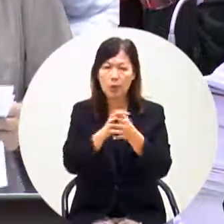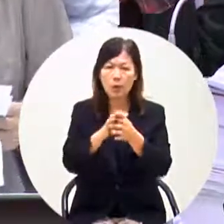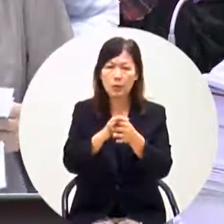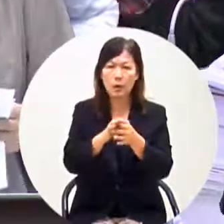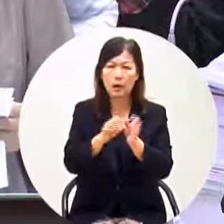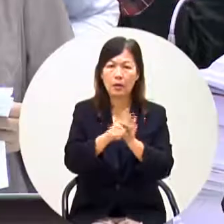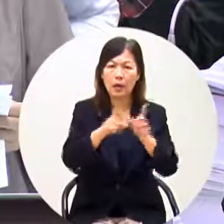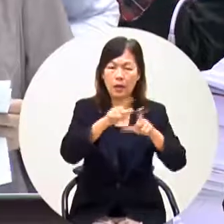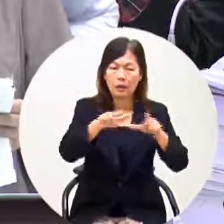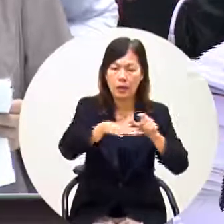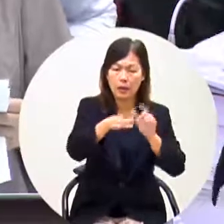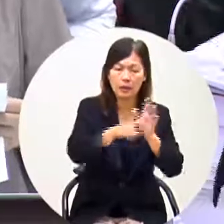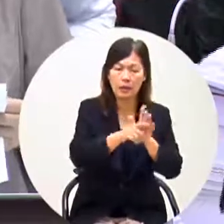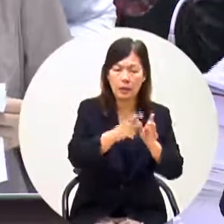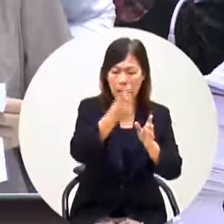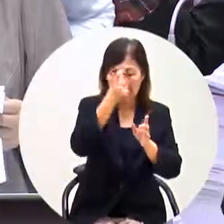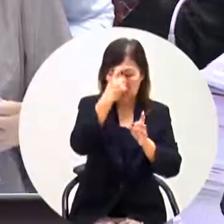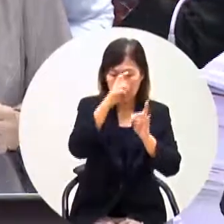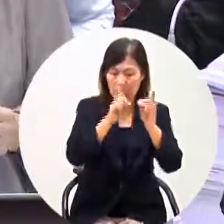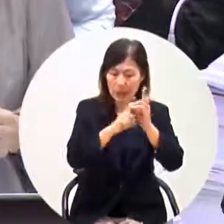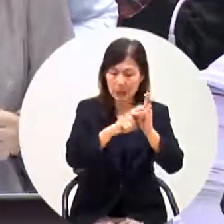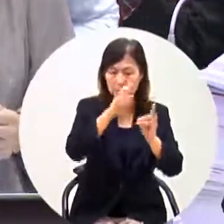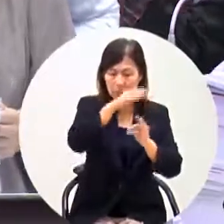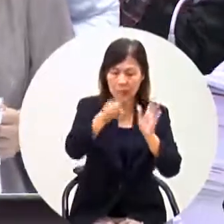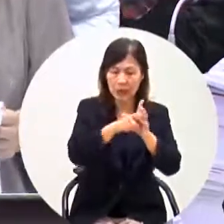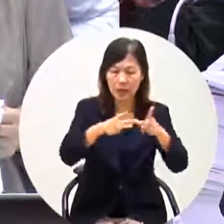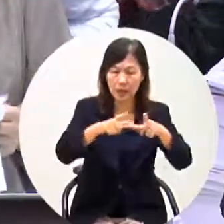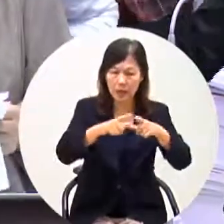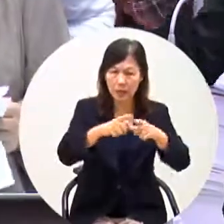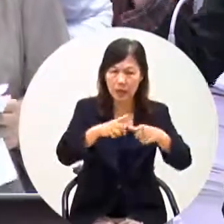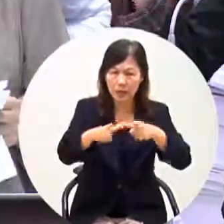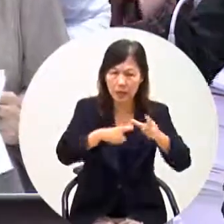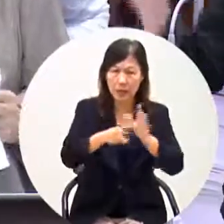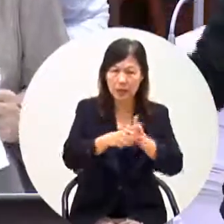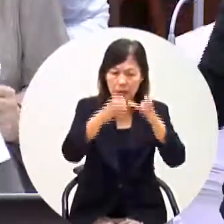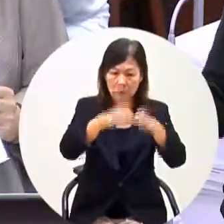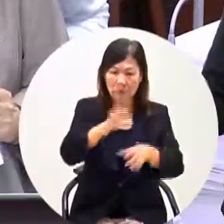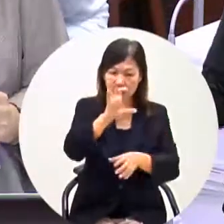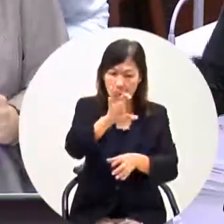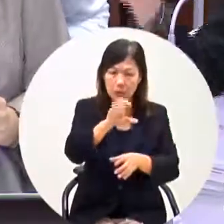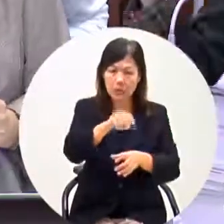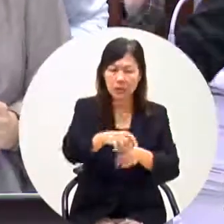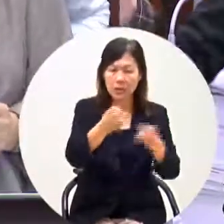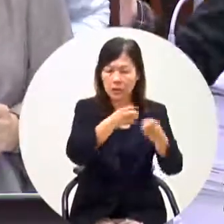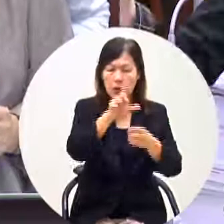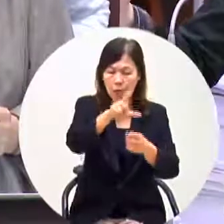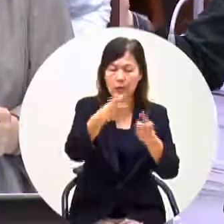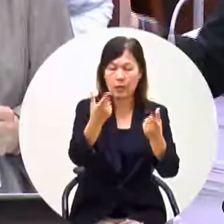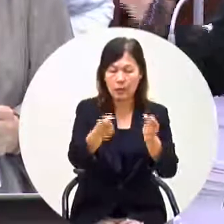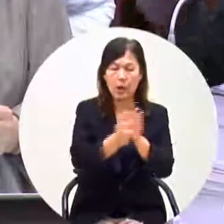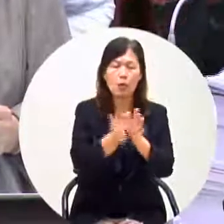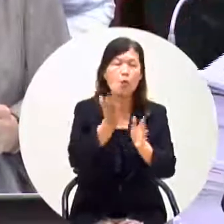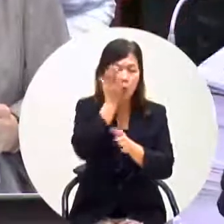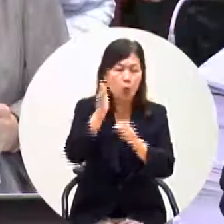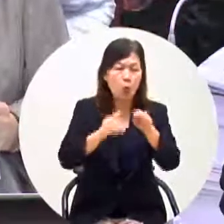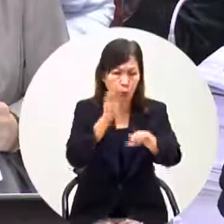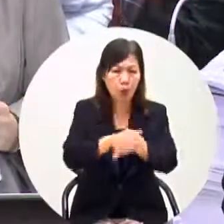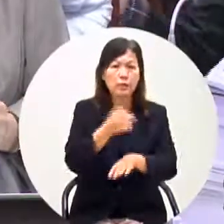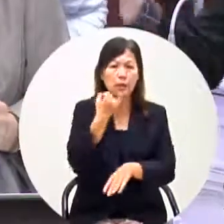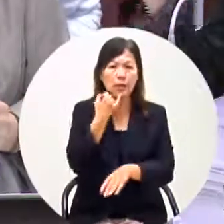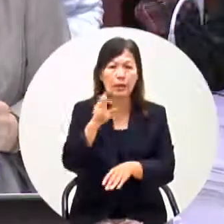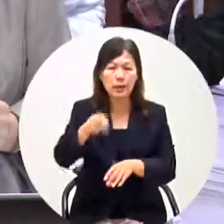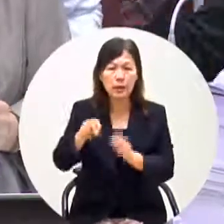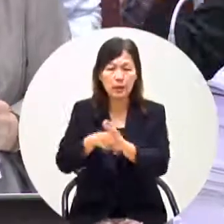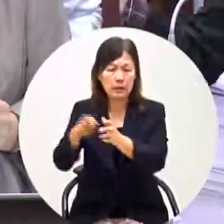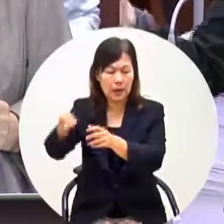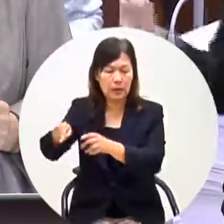我来 三角公园设置这个公厕的议题，能够一样顺利来完成。让八卦里民不只是在这个地